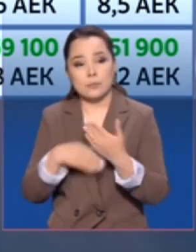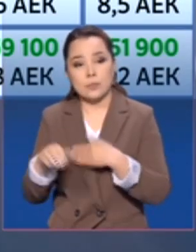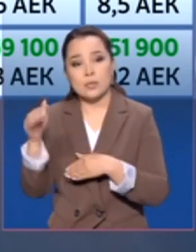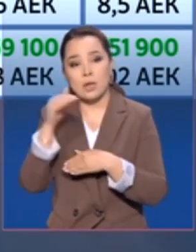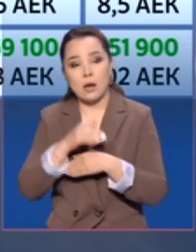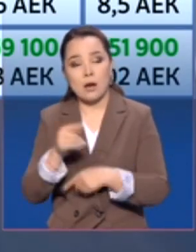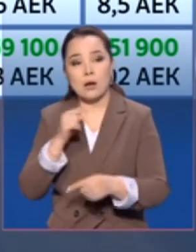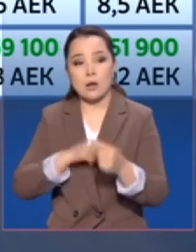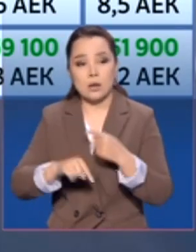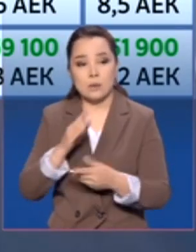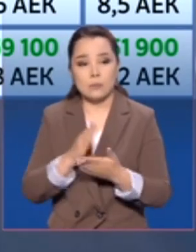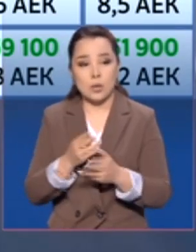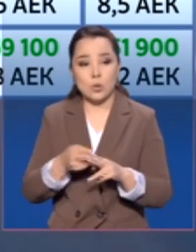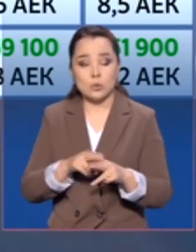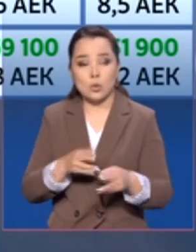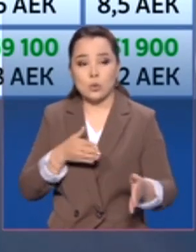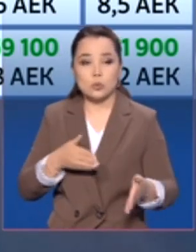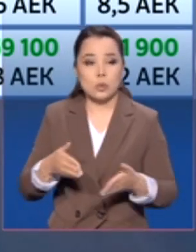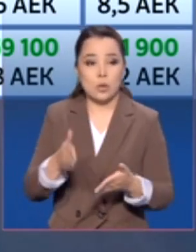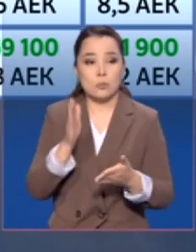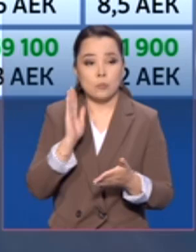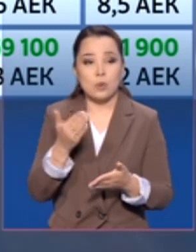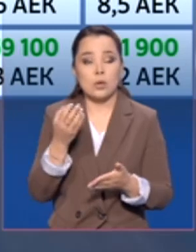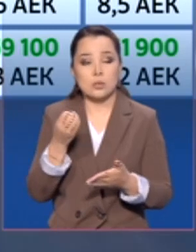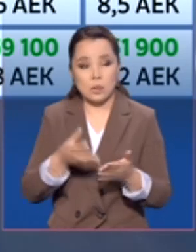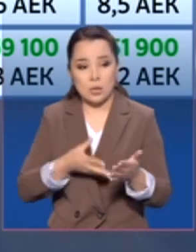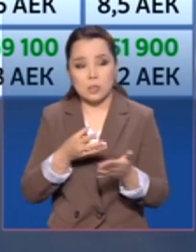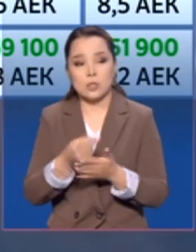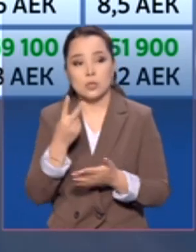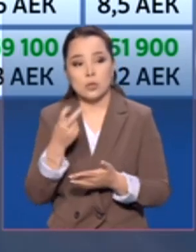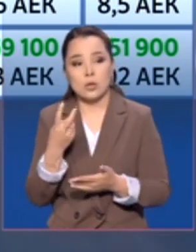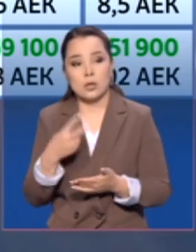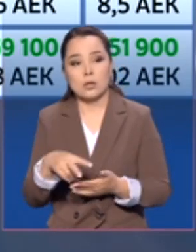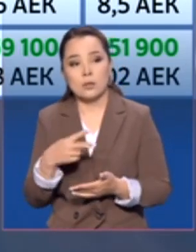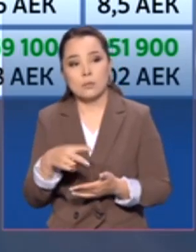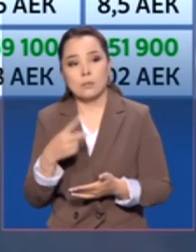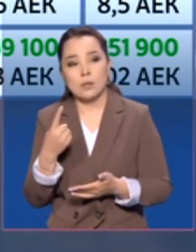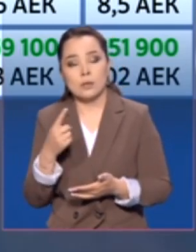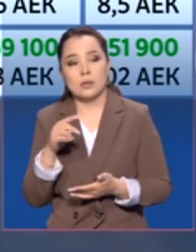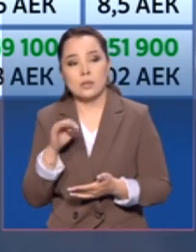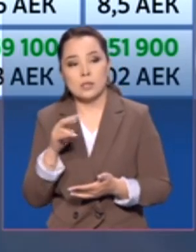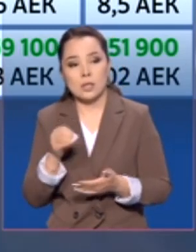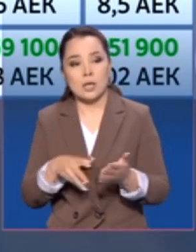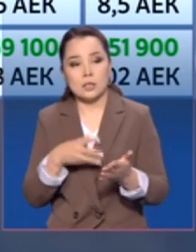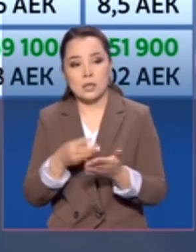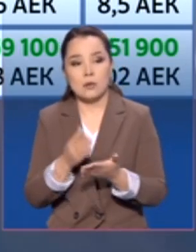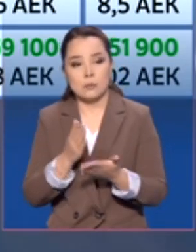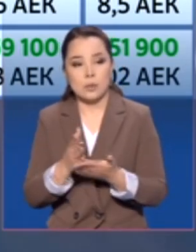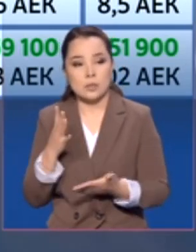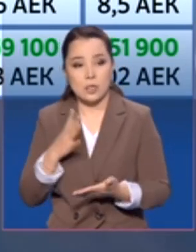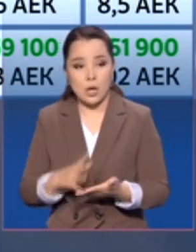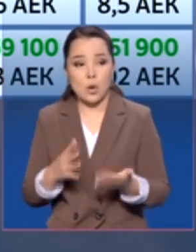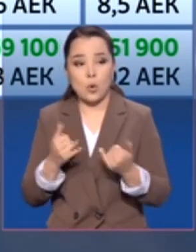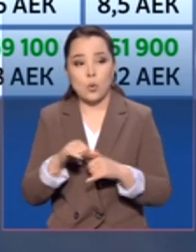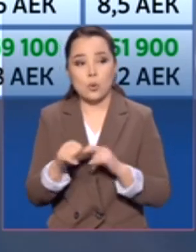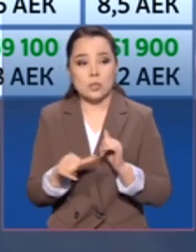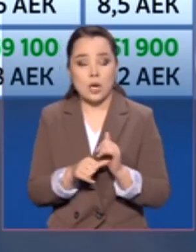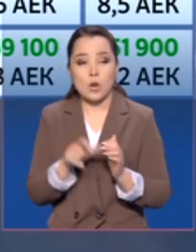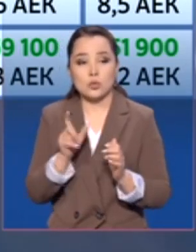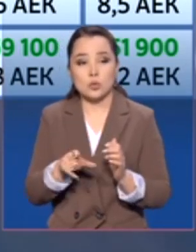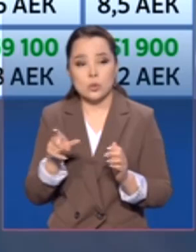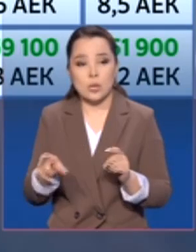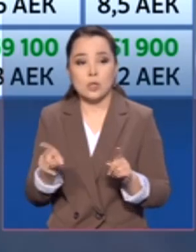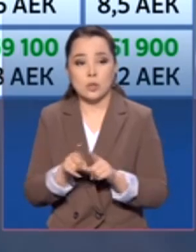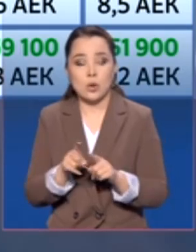кешке қайта осы айналма жолмен өтсе, тағы да 241 теңге төлеуіне тура келеді. Ал 16 жолаушыға